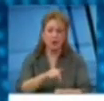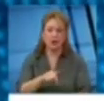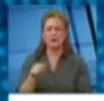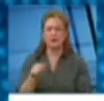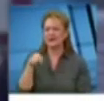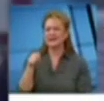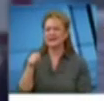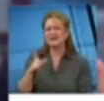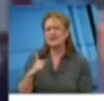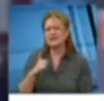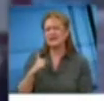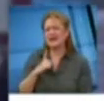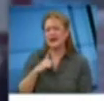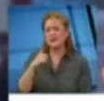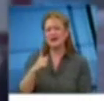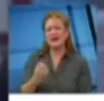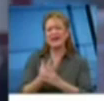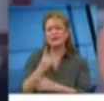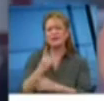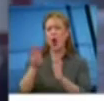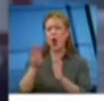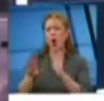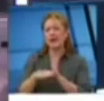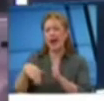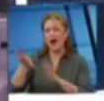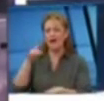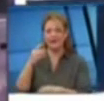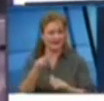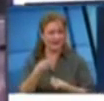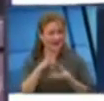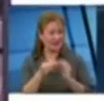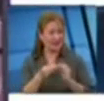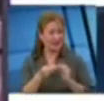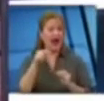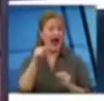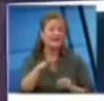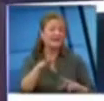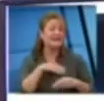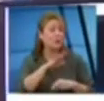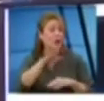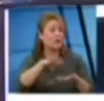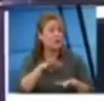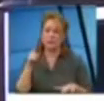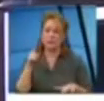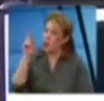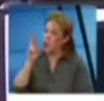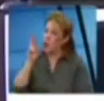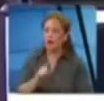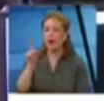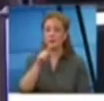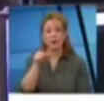פרטיים שהקימו את זה באופן לא חוקי, את מרביתם. זה אנשים שהקימו את זה על דעת כל ממשלות ישראל. לא נכון. אתה טועה, ולכן בני